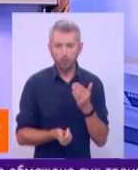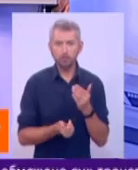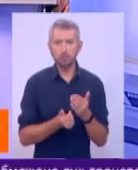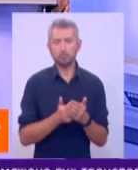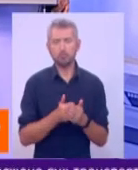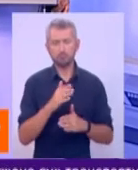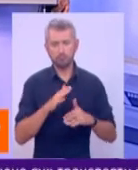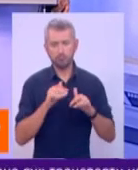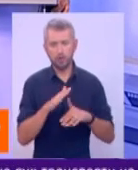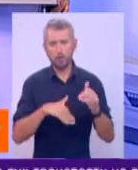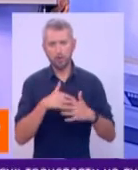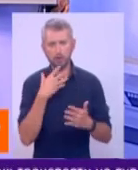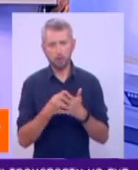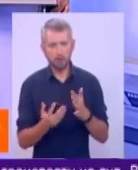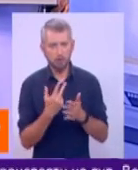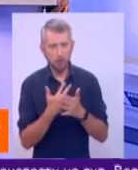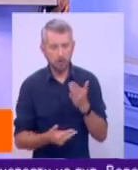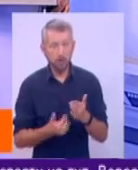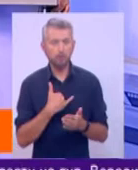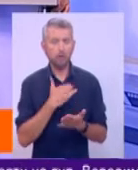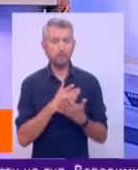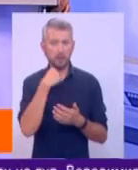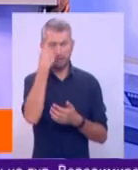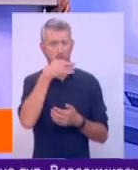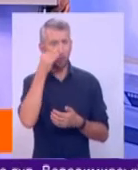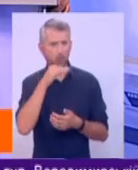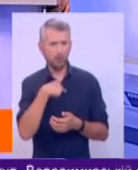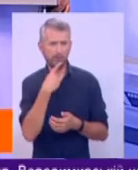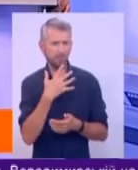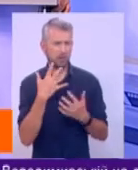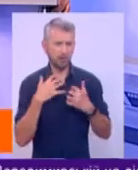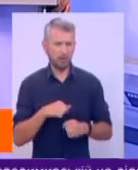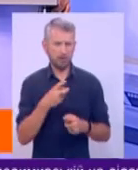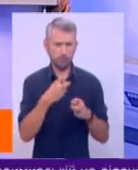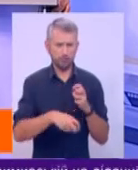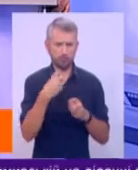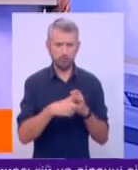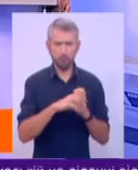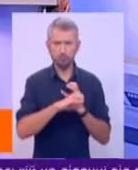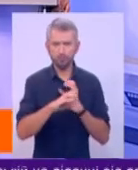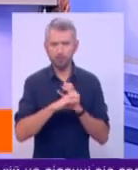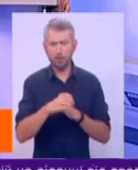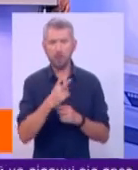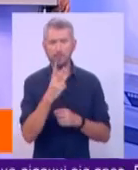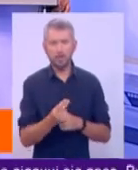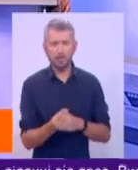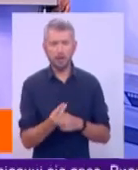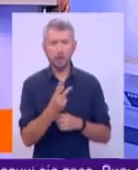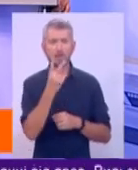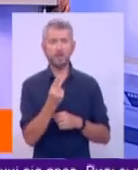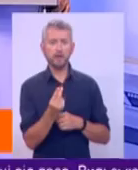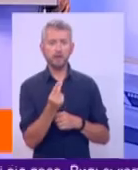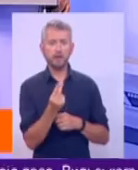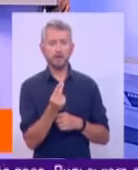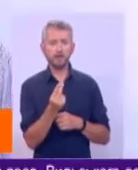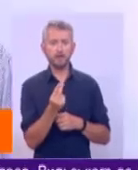опыт есть, когда мы всем собрались, сказали, ребята, мы вот эти вот задолбали, вот эти прорывы. Да, на пластик два дня. Меняем.